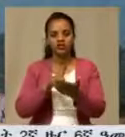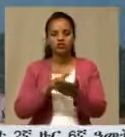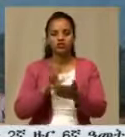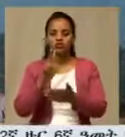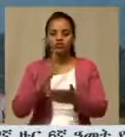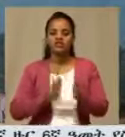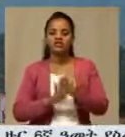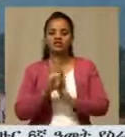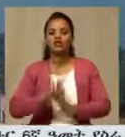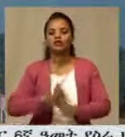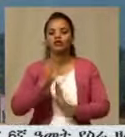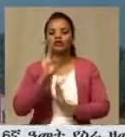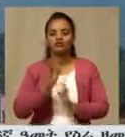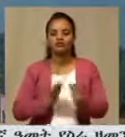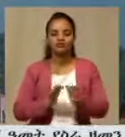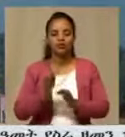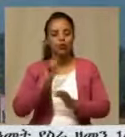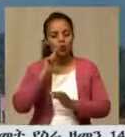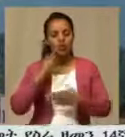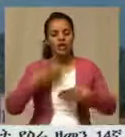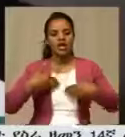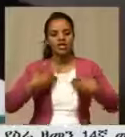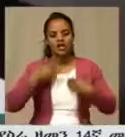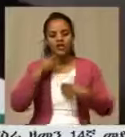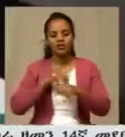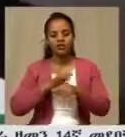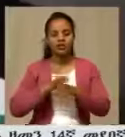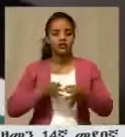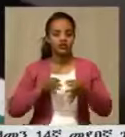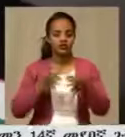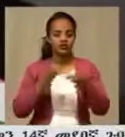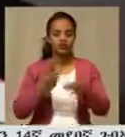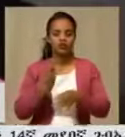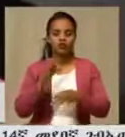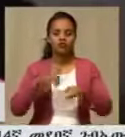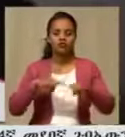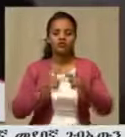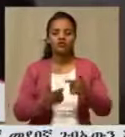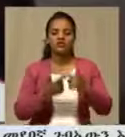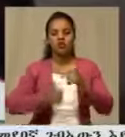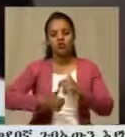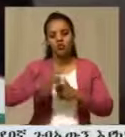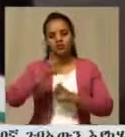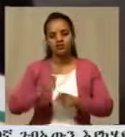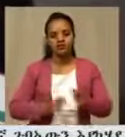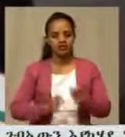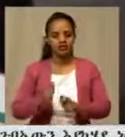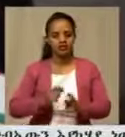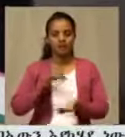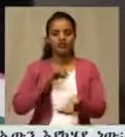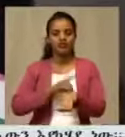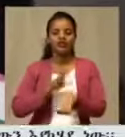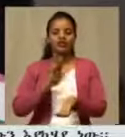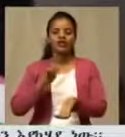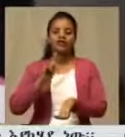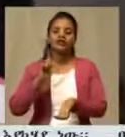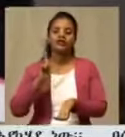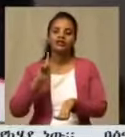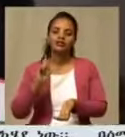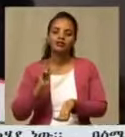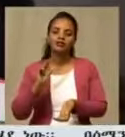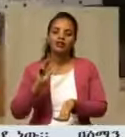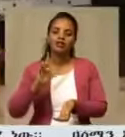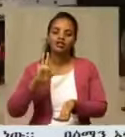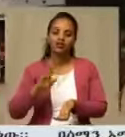እድገት ማግኘታቸውን ጠቅሰው እንኳን ደስ አላችሁ መልእክት ያስተላለፉት የጎፋ ዞን ምክትል ዋና አስተዳዳሪው ዶክተር ጌትነት በጋሻው